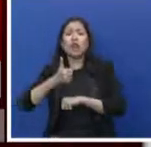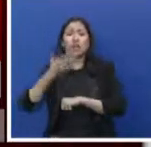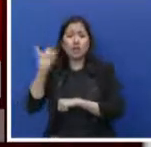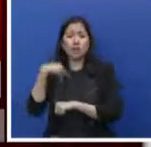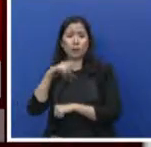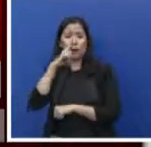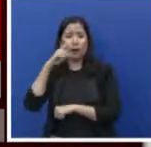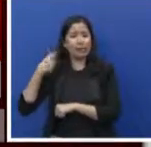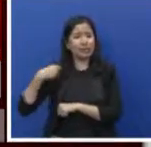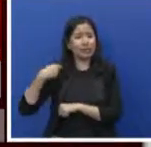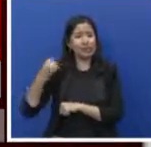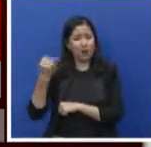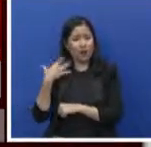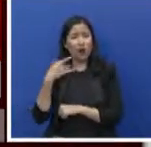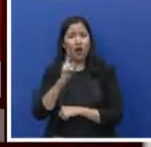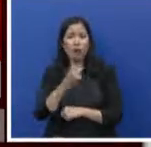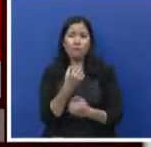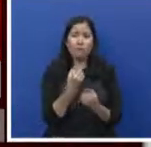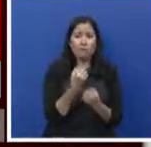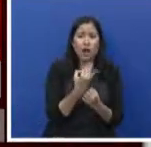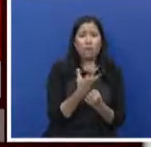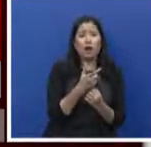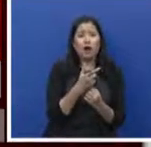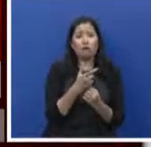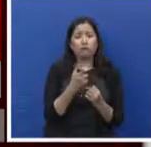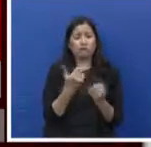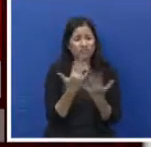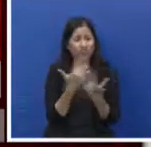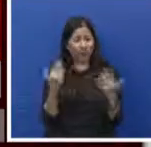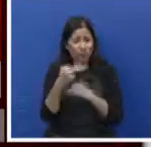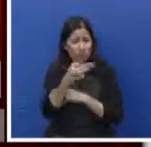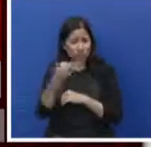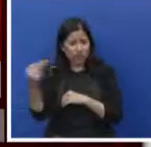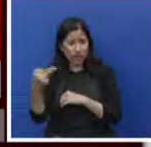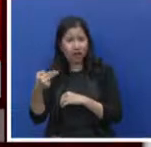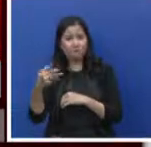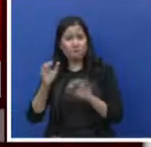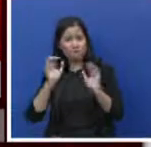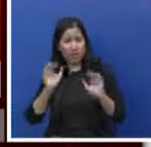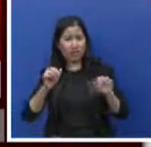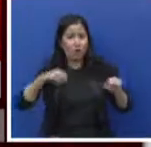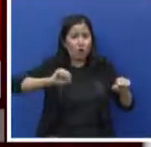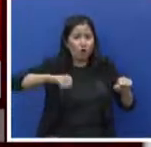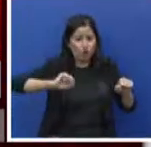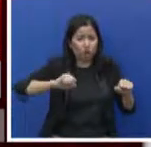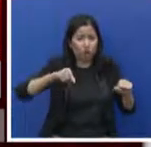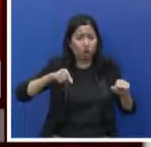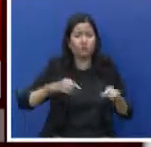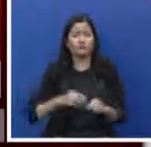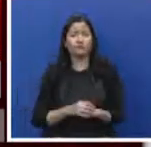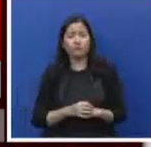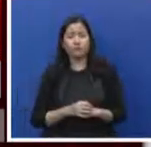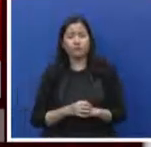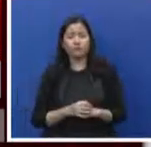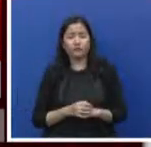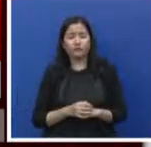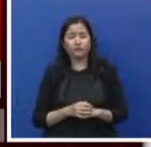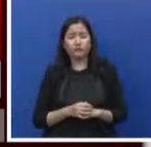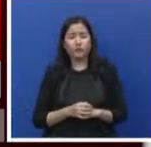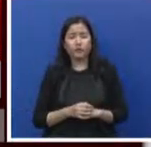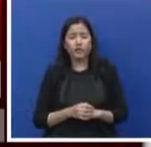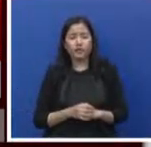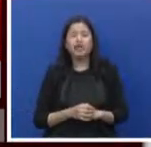Menteri menyampaikan bahwa sebagian besar dari penduduk Indonesia tentunya pakai roda dua. Nah, kemudian kami juga